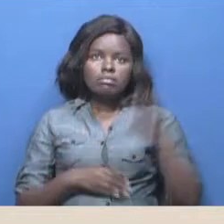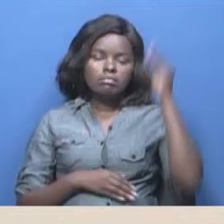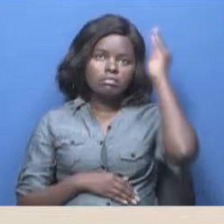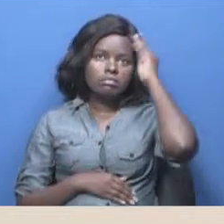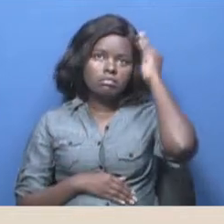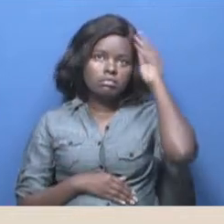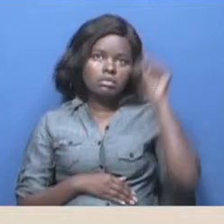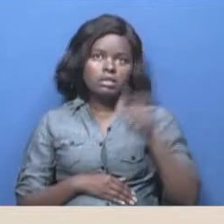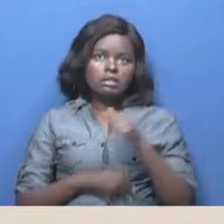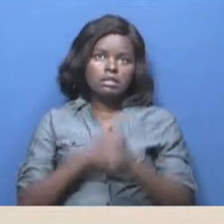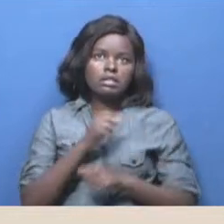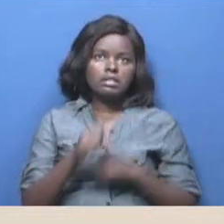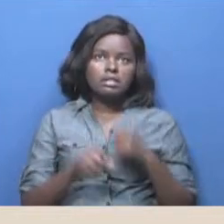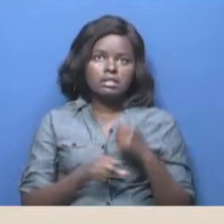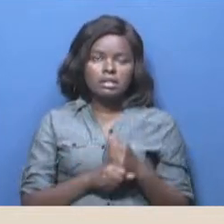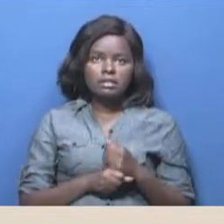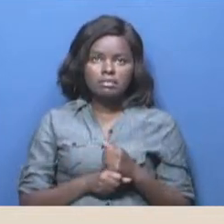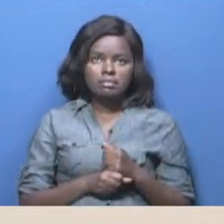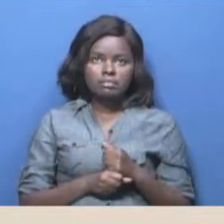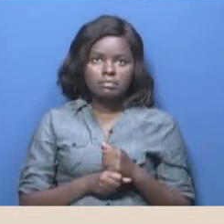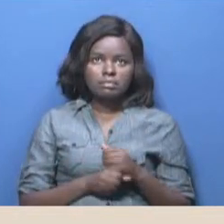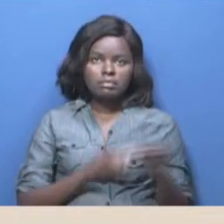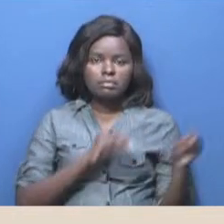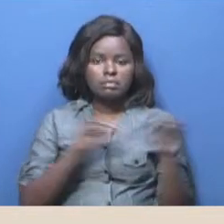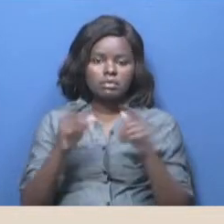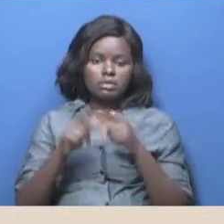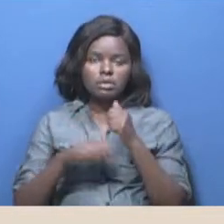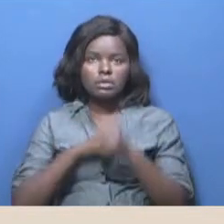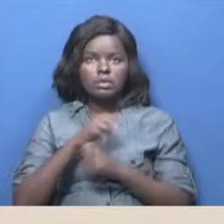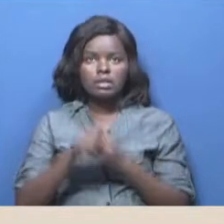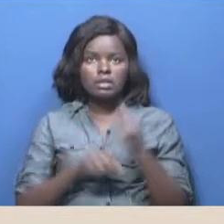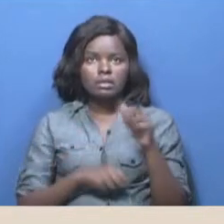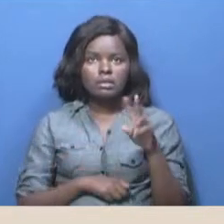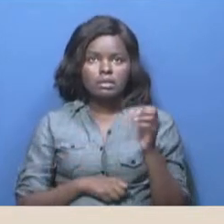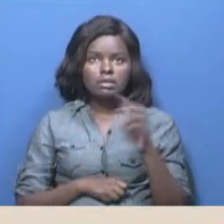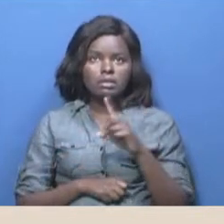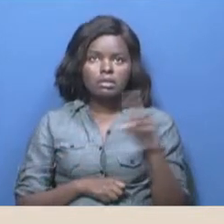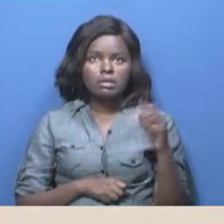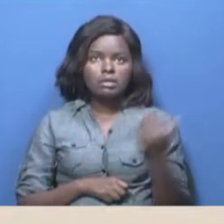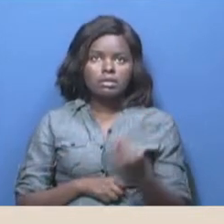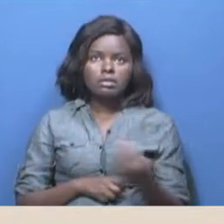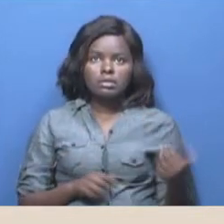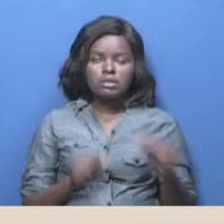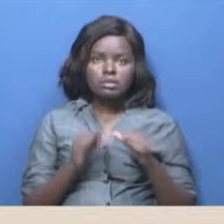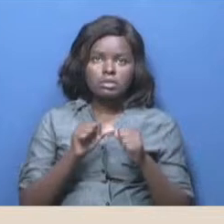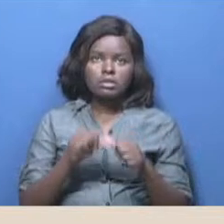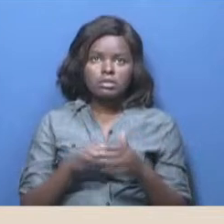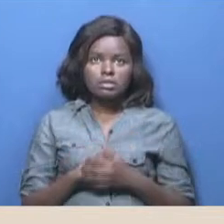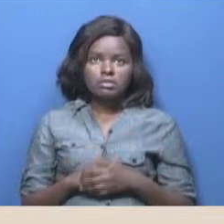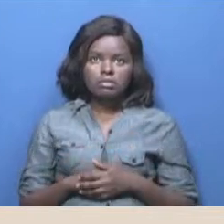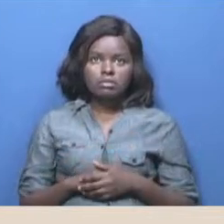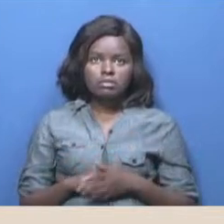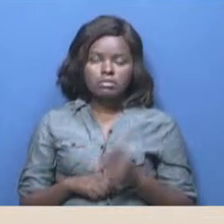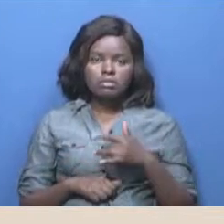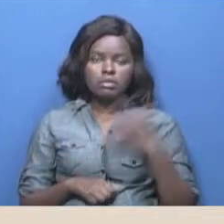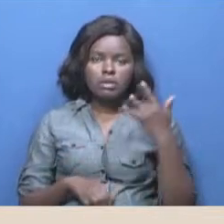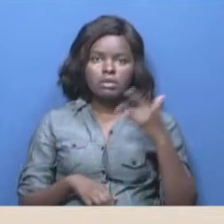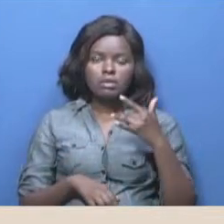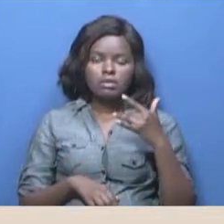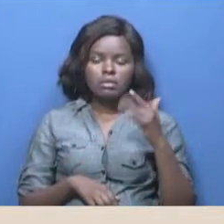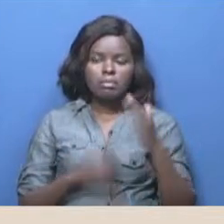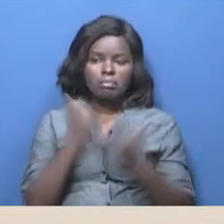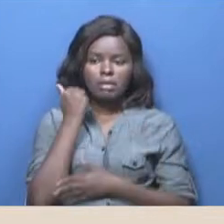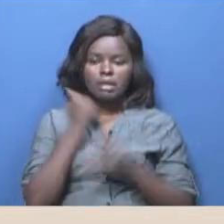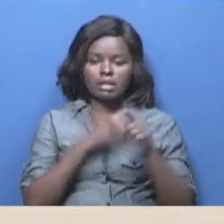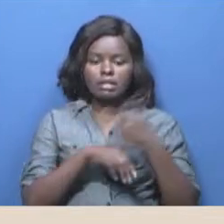ma mwaka ũyũ wa 2020 twarĩtwo nginyagia mwaka wa 2021, arutwo no marathiĩ na mbere na kũhinyĩrĩrĩka, hingo ĩno marathiĩ na